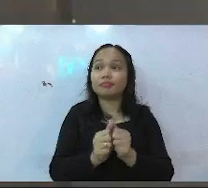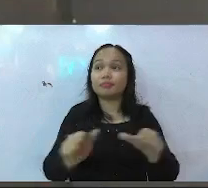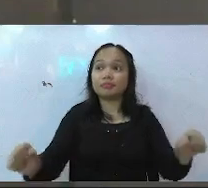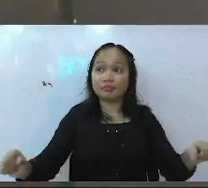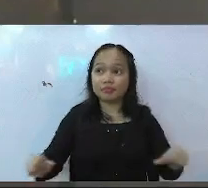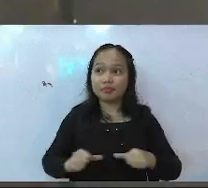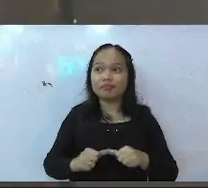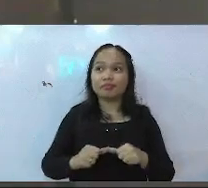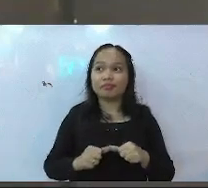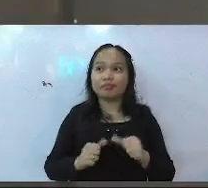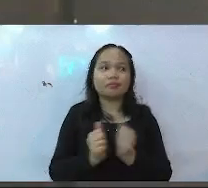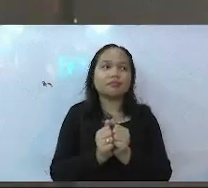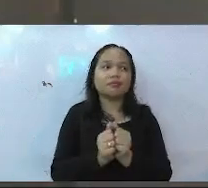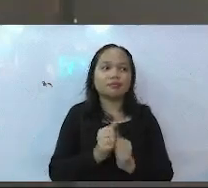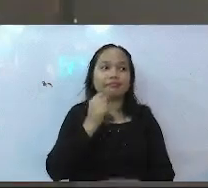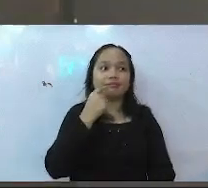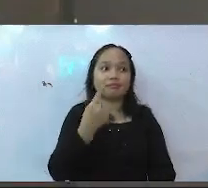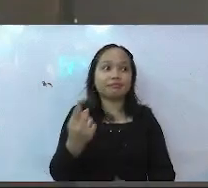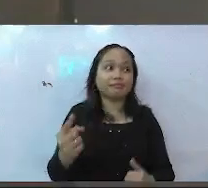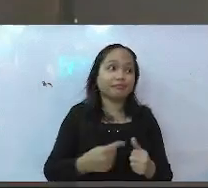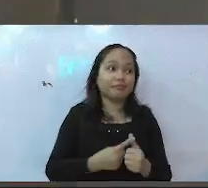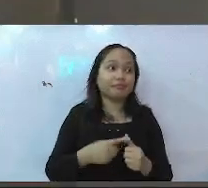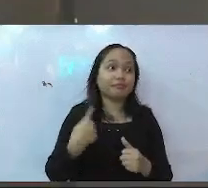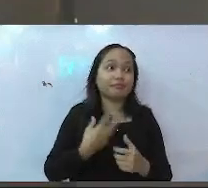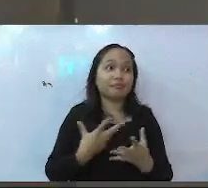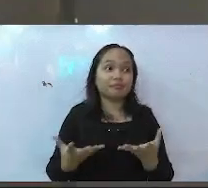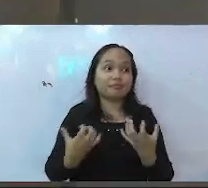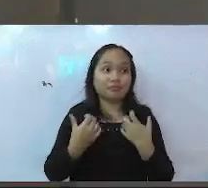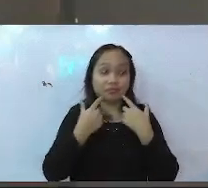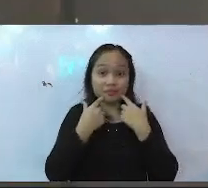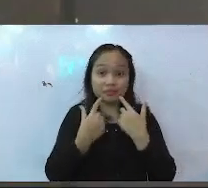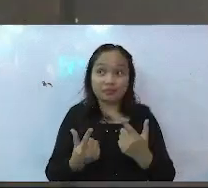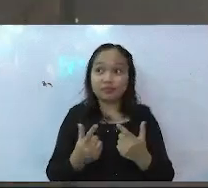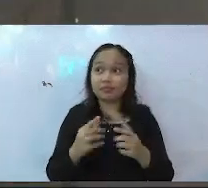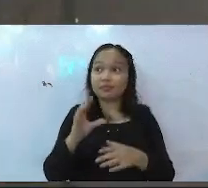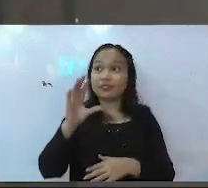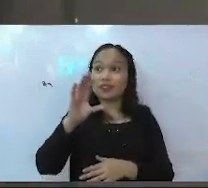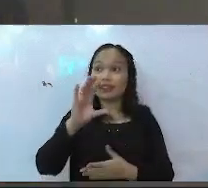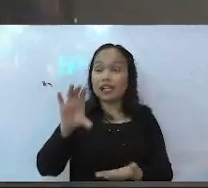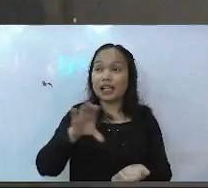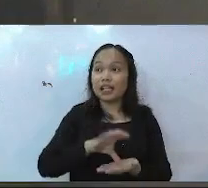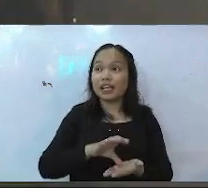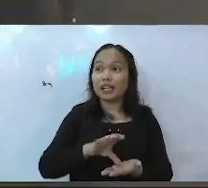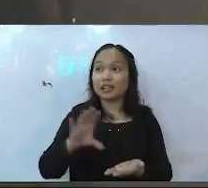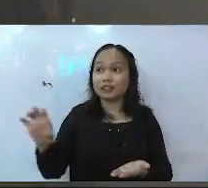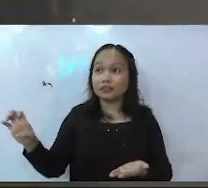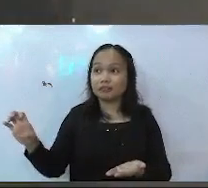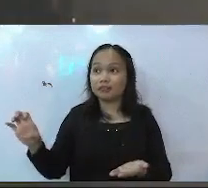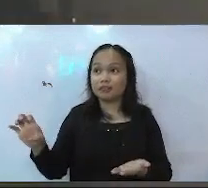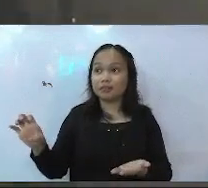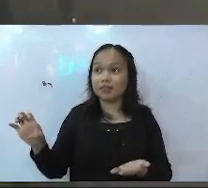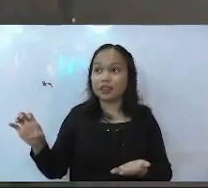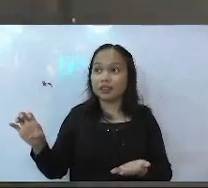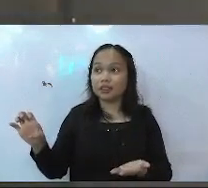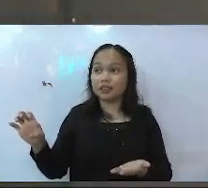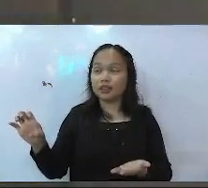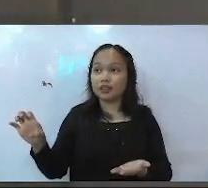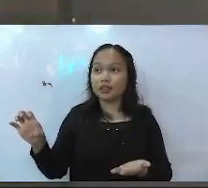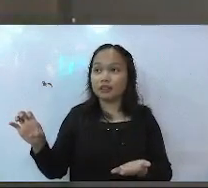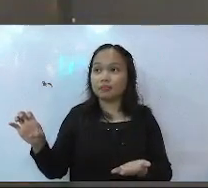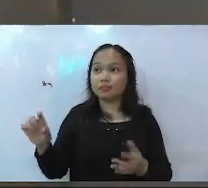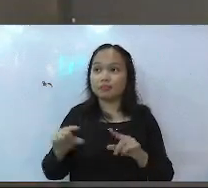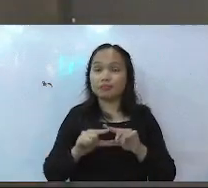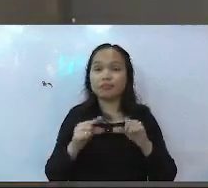Syempre mauna na ako brother JJ gusto k i- shoutout mula sa area ng Central East station Ayan shoutout po sa inyo lahat diyan mga young